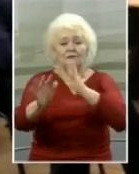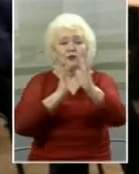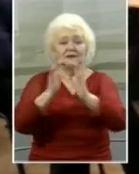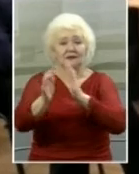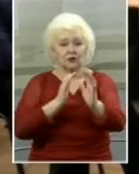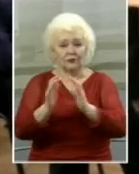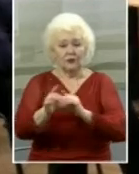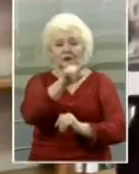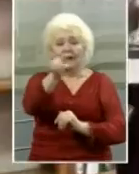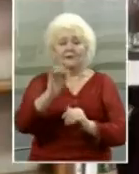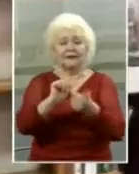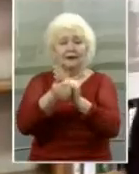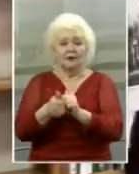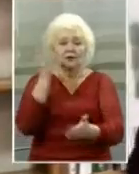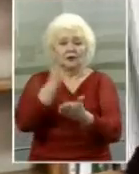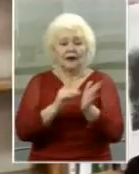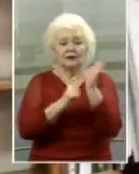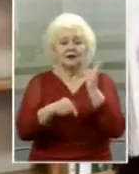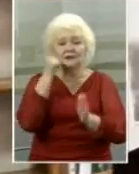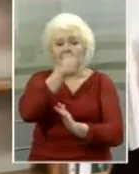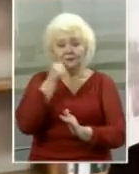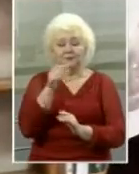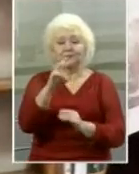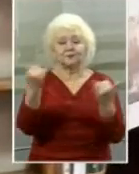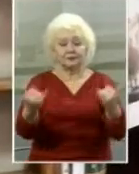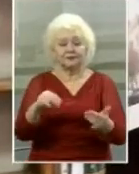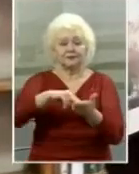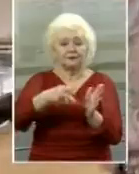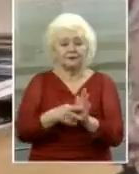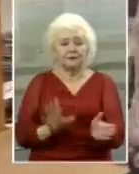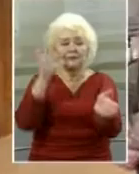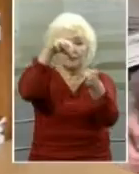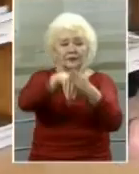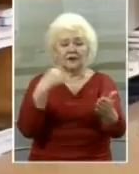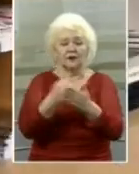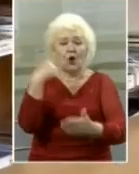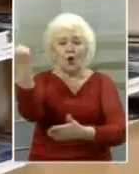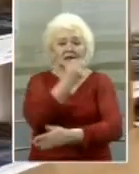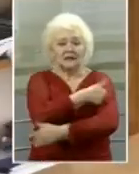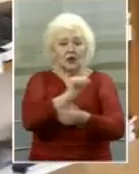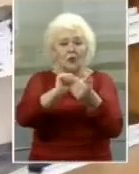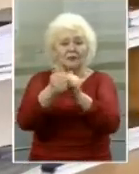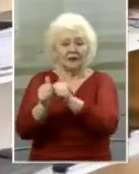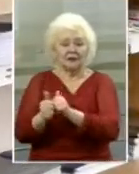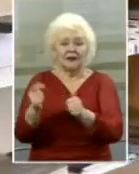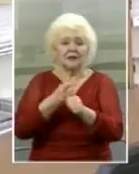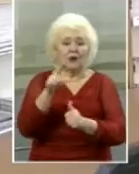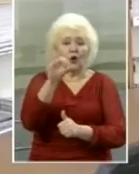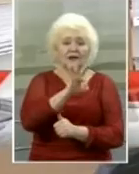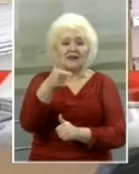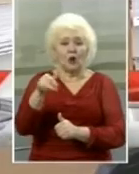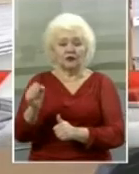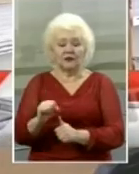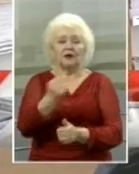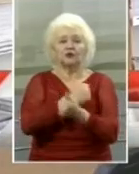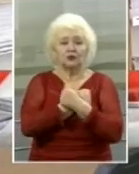Суворова. Книгозбірня проіснувала тут 60 років, але тепер її планують приєднати до обласної бібліотеки імені Олеся Гончара. К